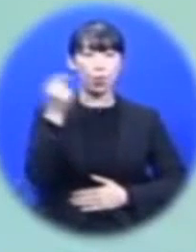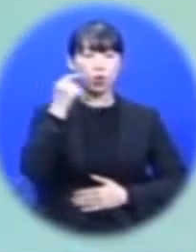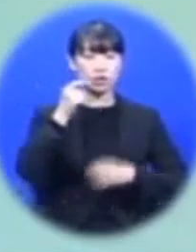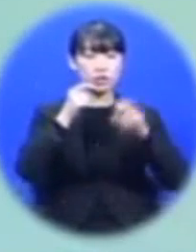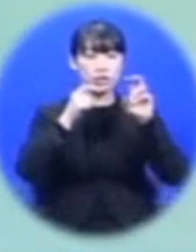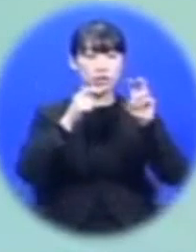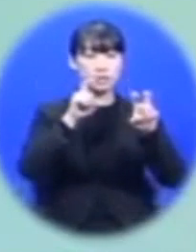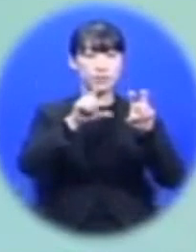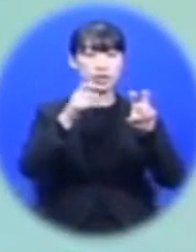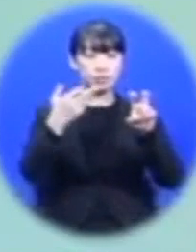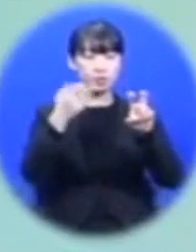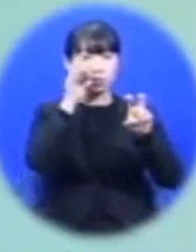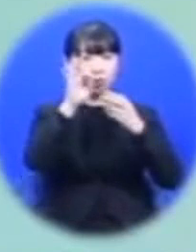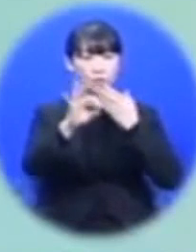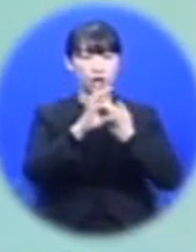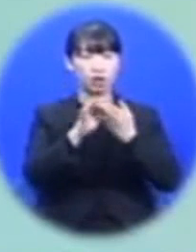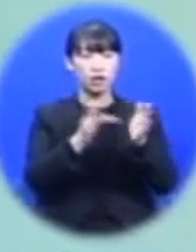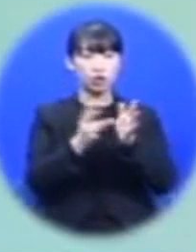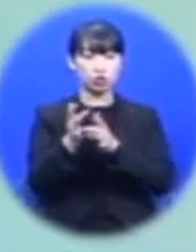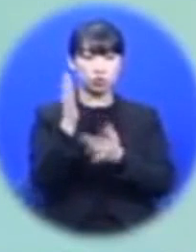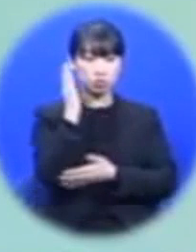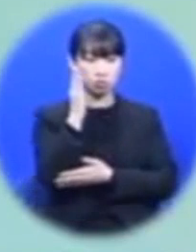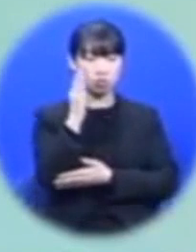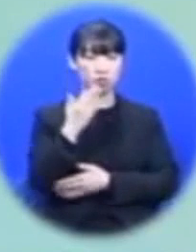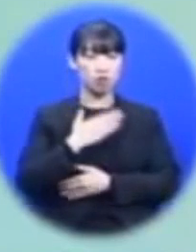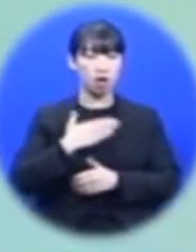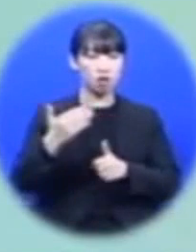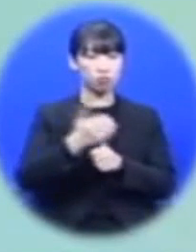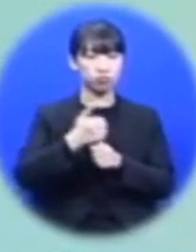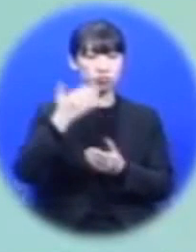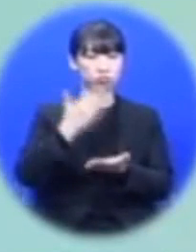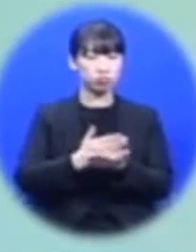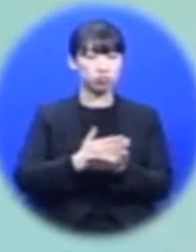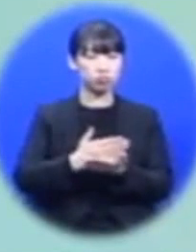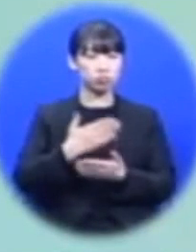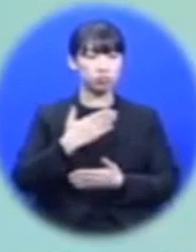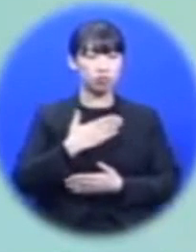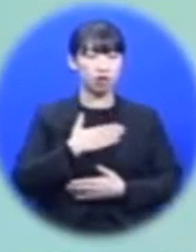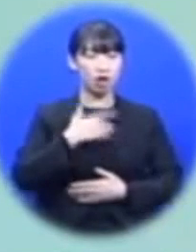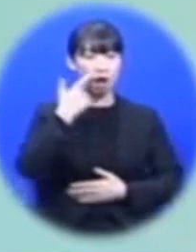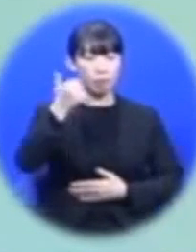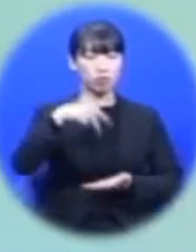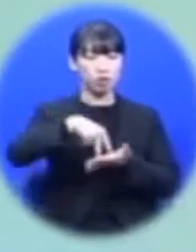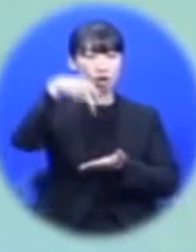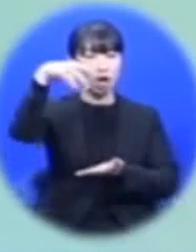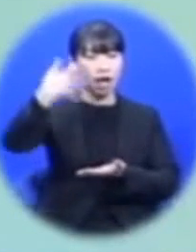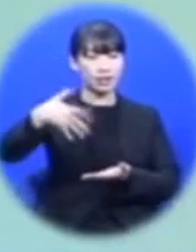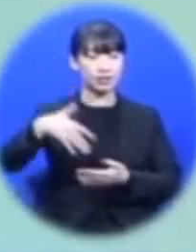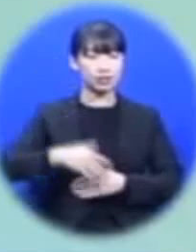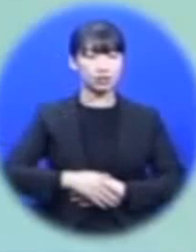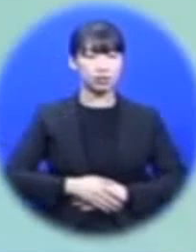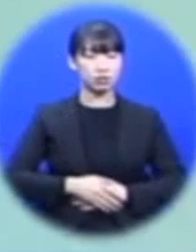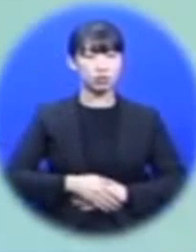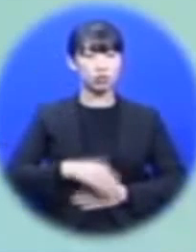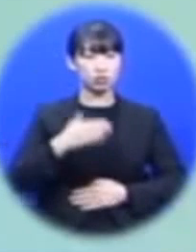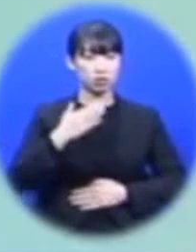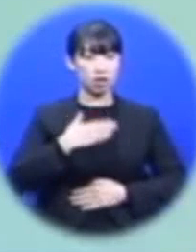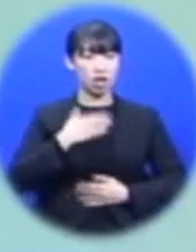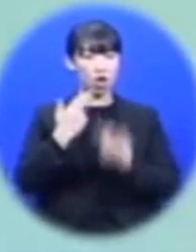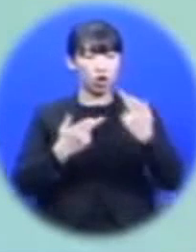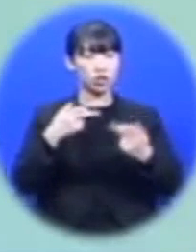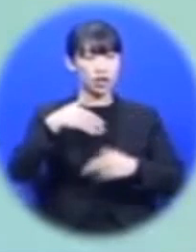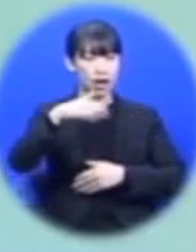이르시되 나를 붙들지 말라 내가 아직 아버지께로 올라가지 아니하였노라 너는 내 형제들에게 가서 이르되